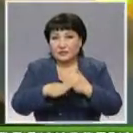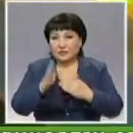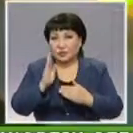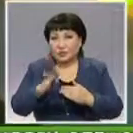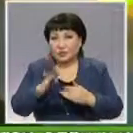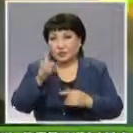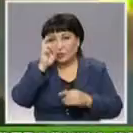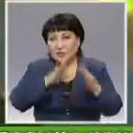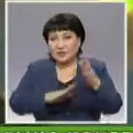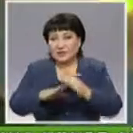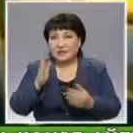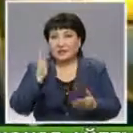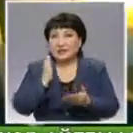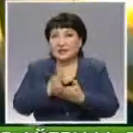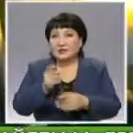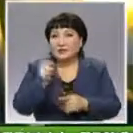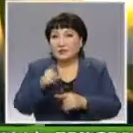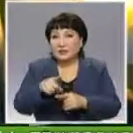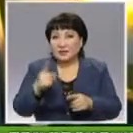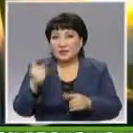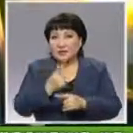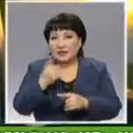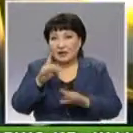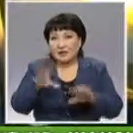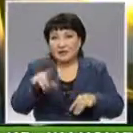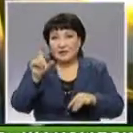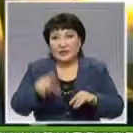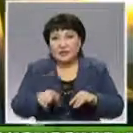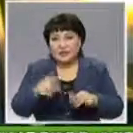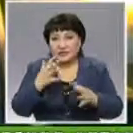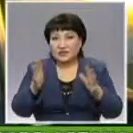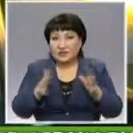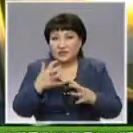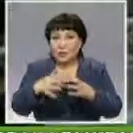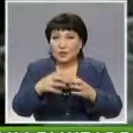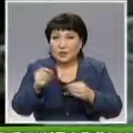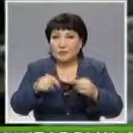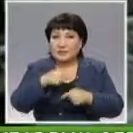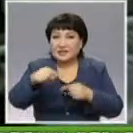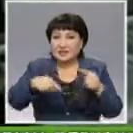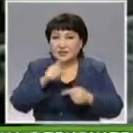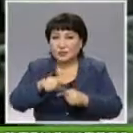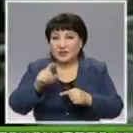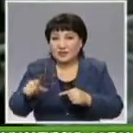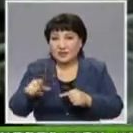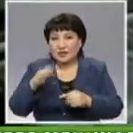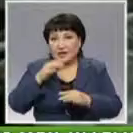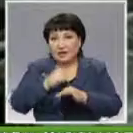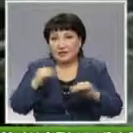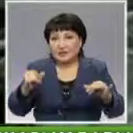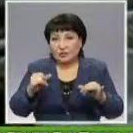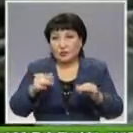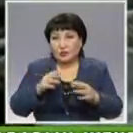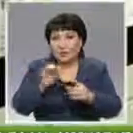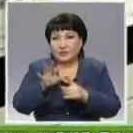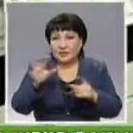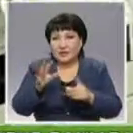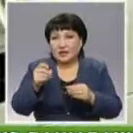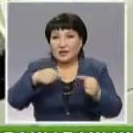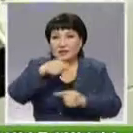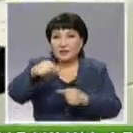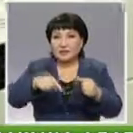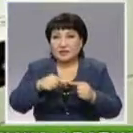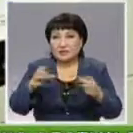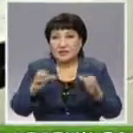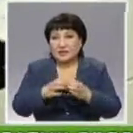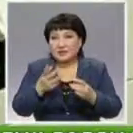үкіметтің тікелей тапсырмаларының бірі, ал елбасының шағын және орта бизнес субъектілерін арттыру тапсырмасын кәсіпкерлер палатасы алдағы 2 жылда тындырамыз деп